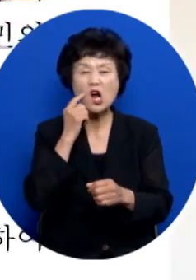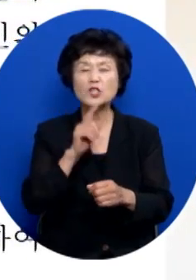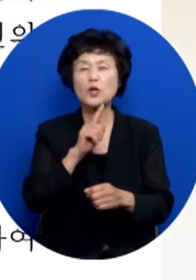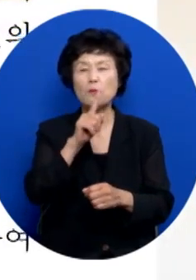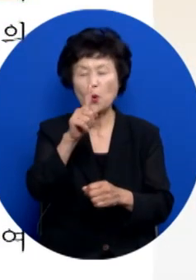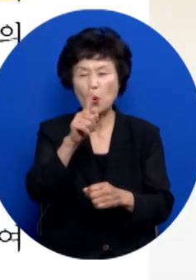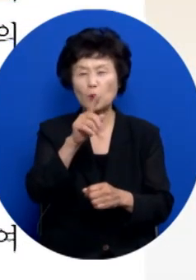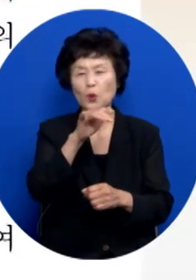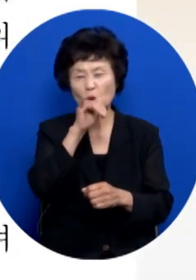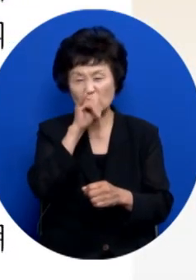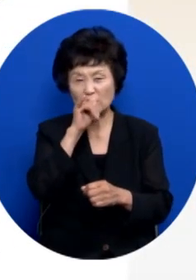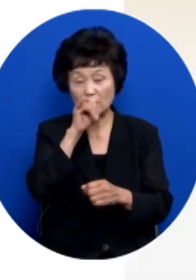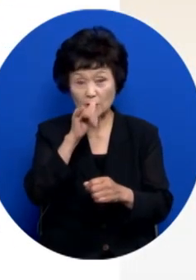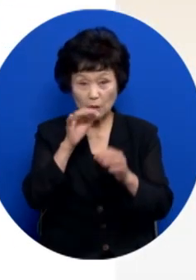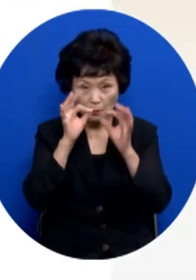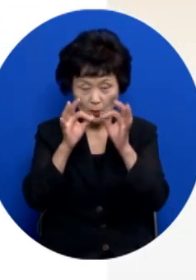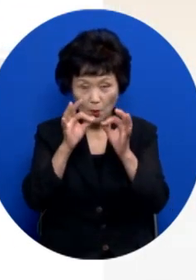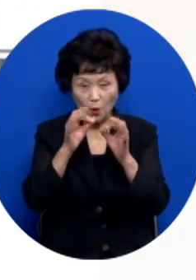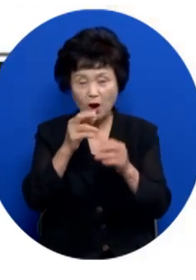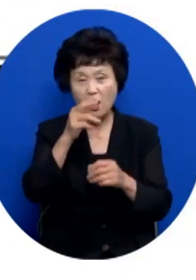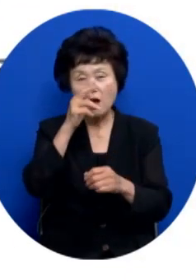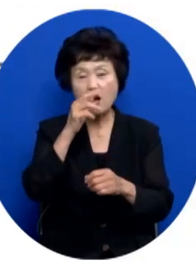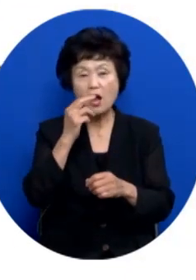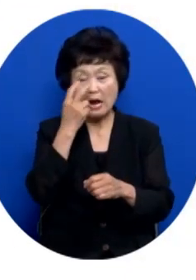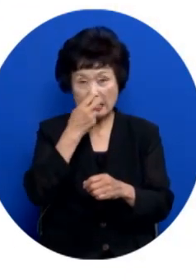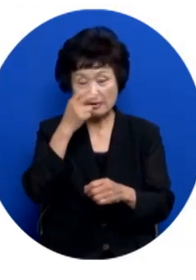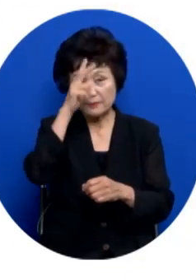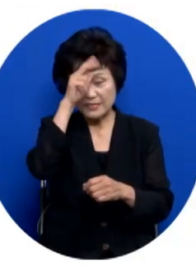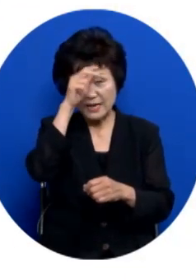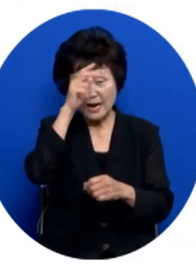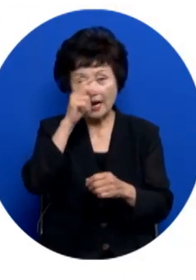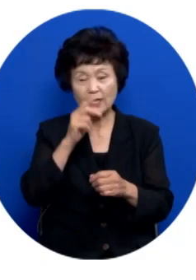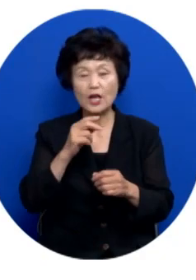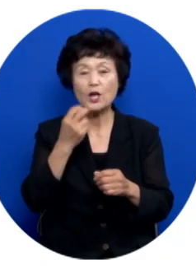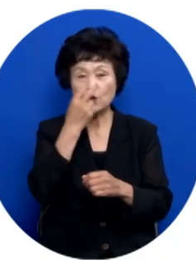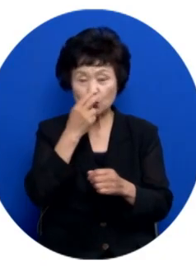이뤄진 점에 미뤄 검찰에 수사를 의뢰했다고 밝혔습니다.